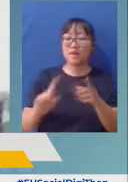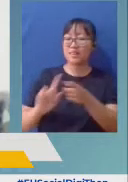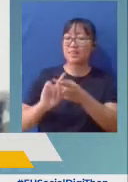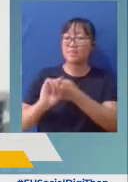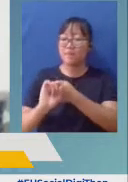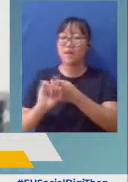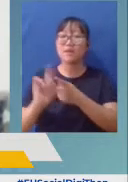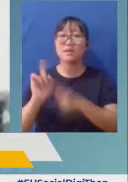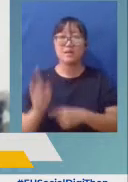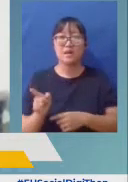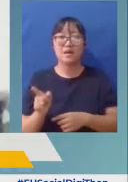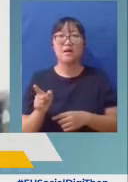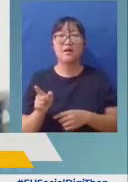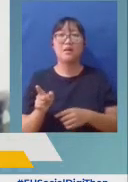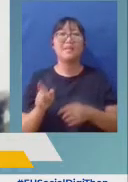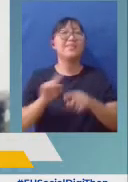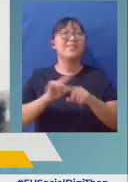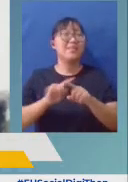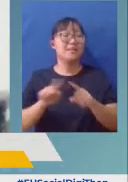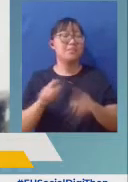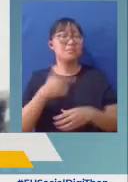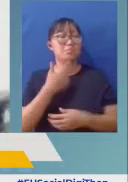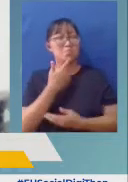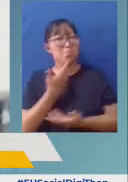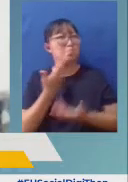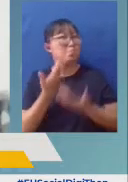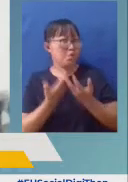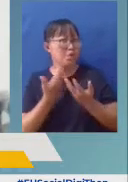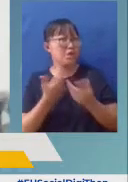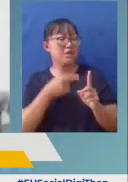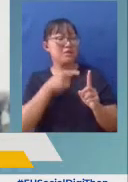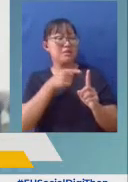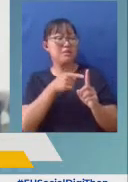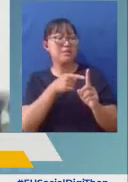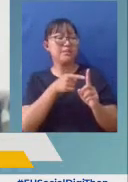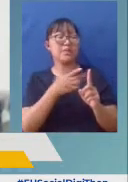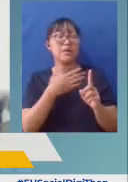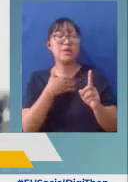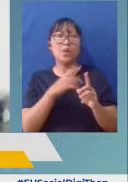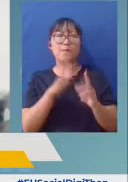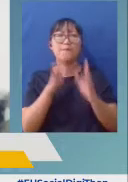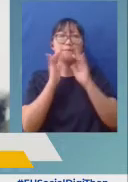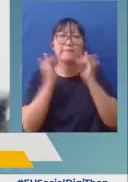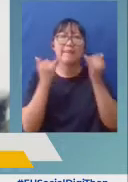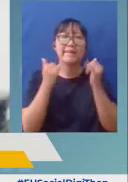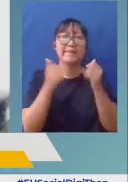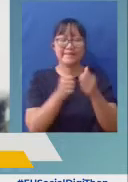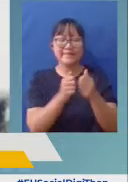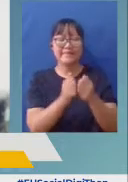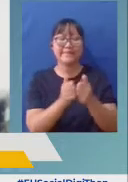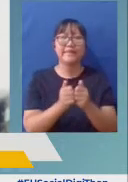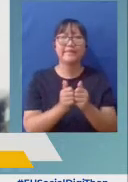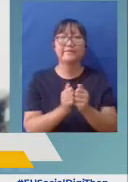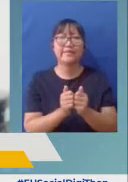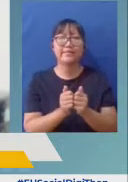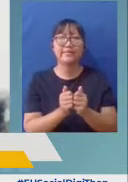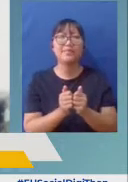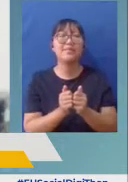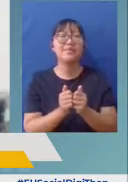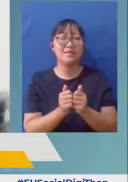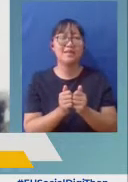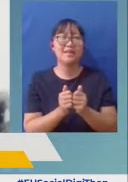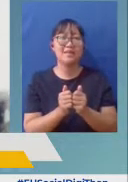terlalu banyak main gadget sehingga teman itu kayak terdiskoneksi. Nah, kalau itu terjadi, ya,